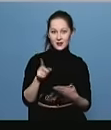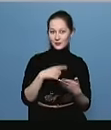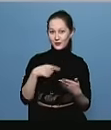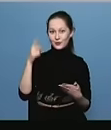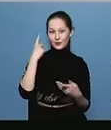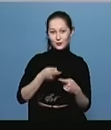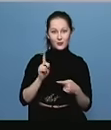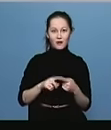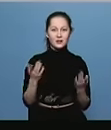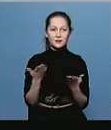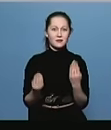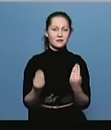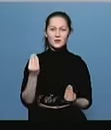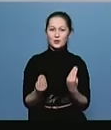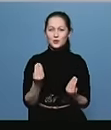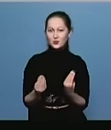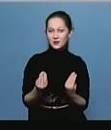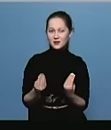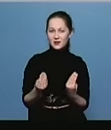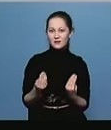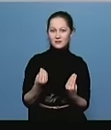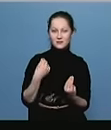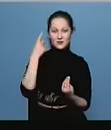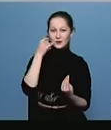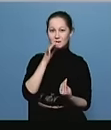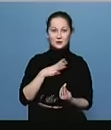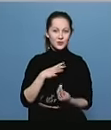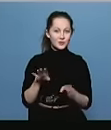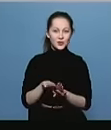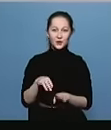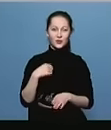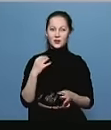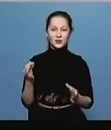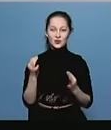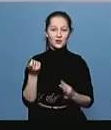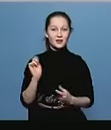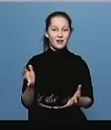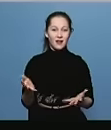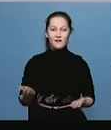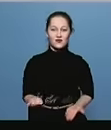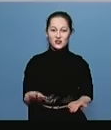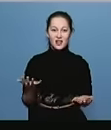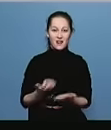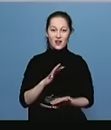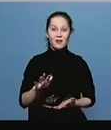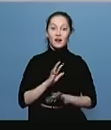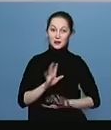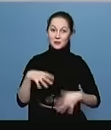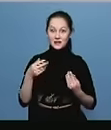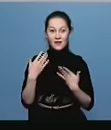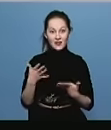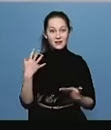это розыгрыш какой-то очередной. Я говорю, такого быть не может. Я вообще ничего в жизни не выигрывала. Нет, мы вас поздравляем, вы